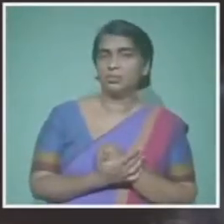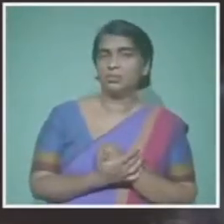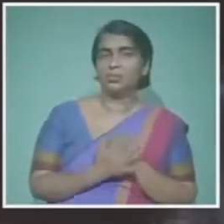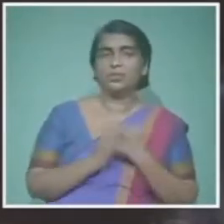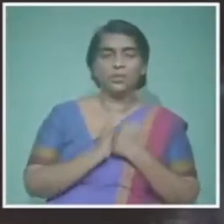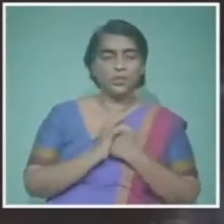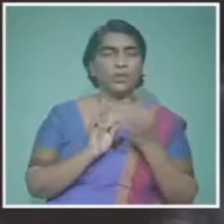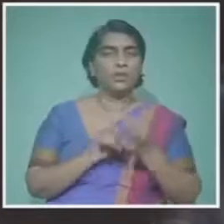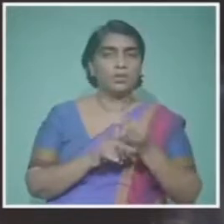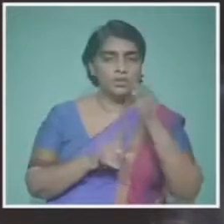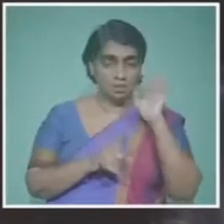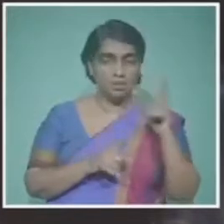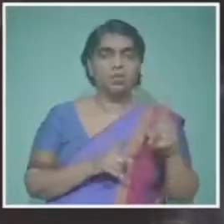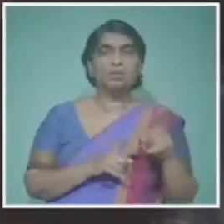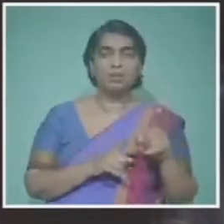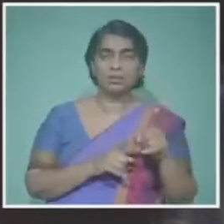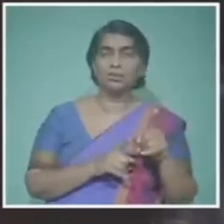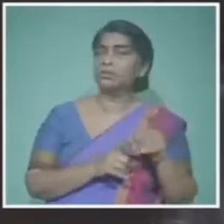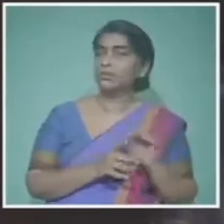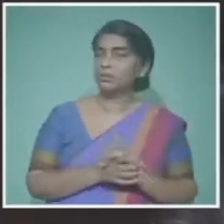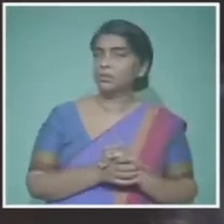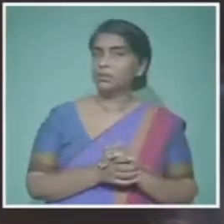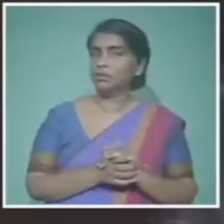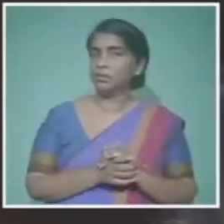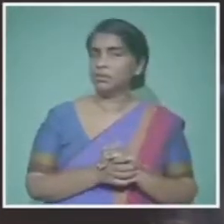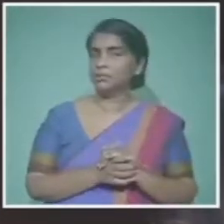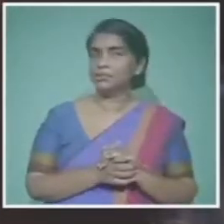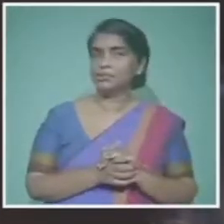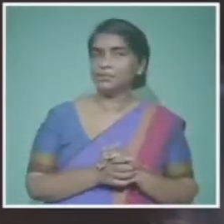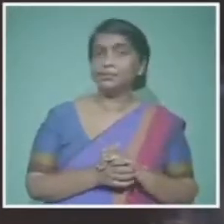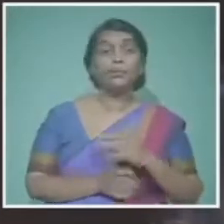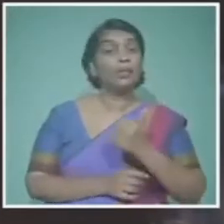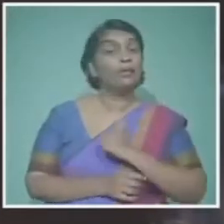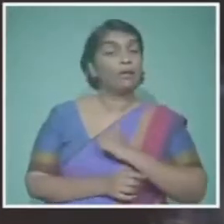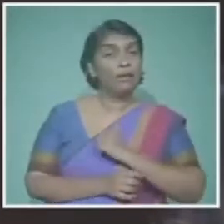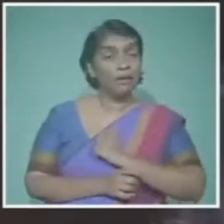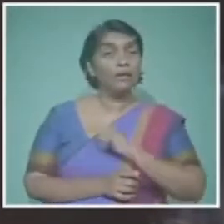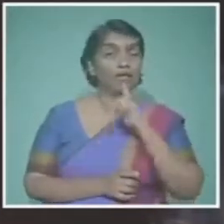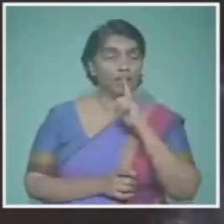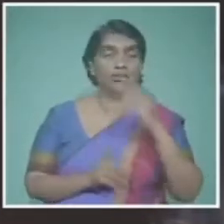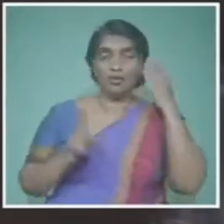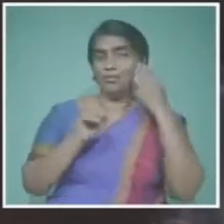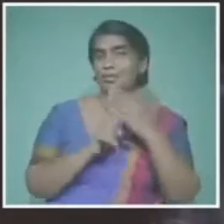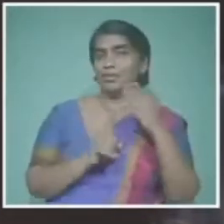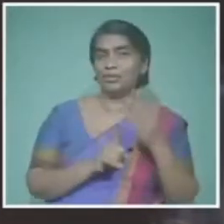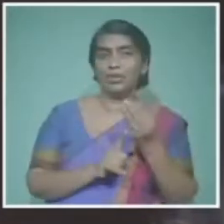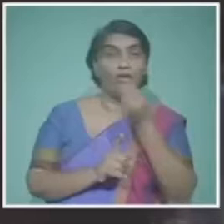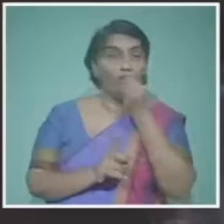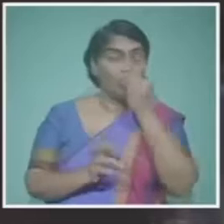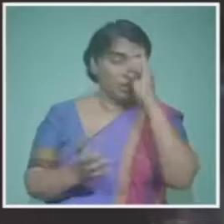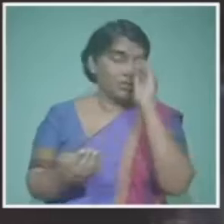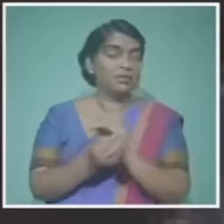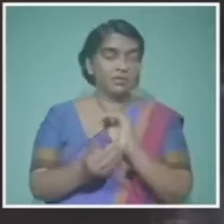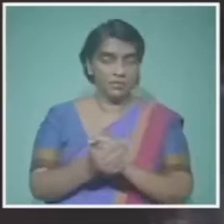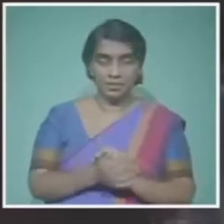ගරු ජනාධිපතිතුමාගේ ඉතාම ප්‍රියත්ම අත කැමැත්තෙන් මම දැන් කතා කරන සබ්ජෙක්ට් එකක ෆුඩ් ඉන්සෙකියුරිටි